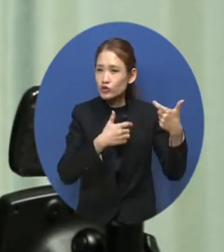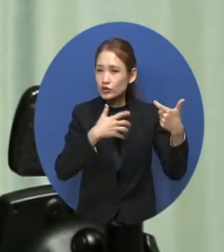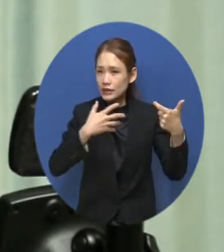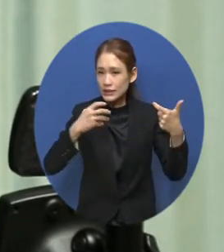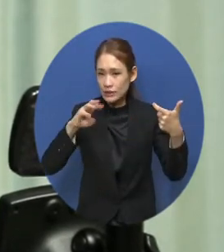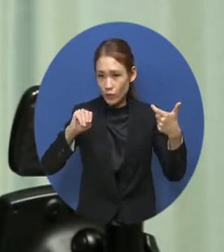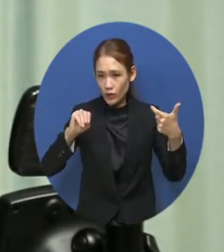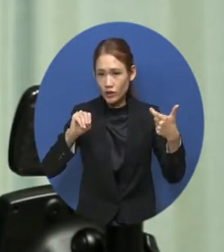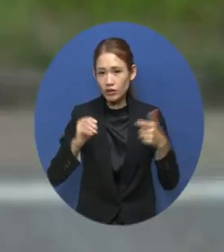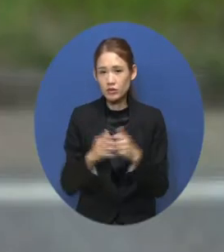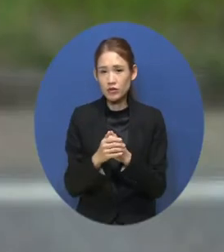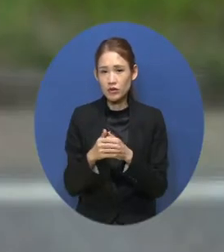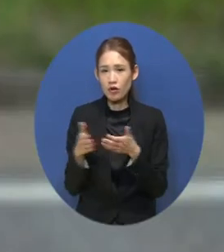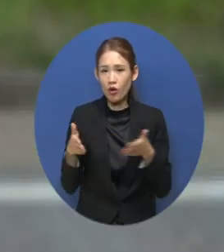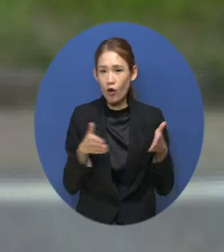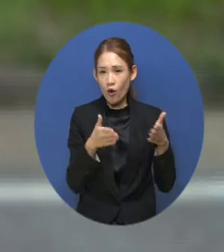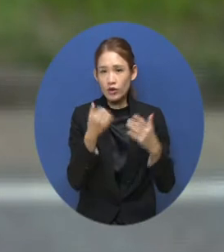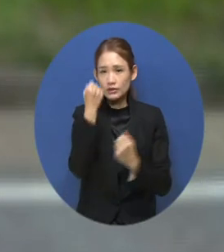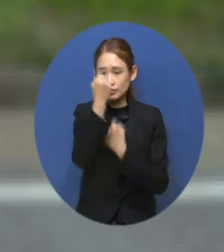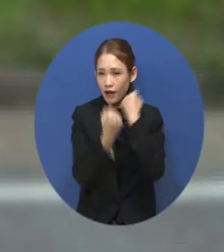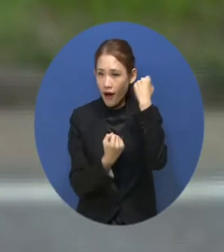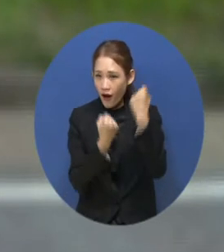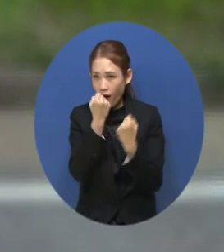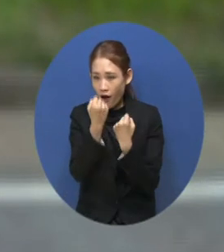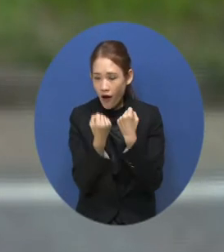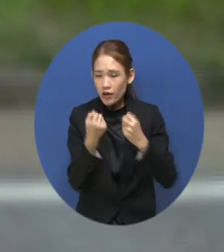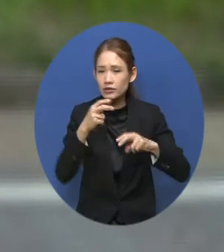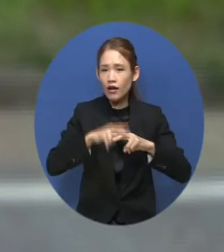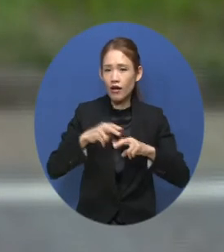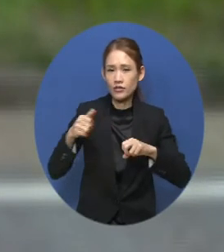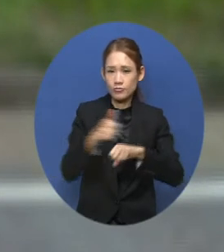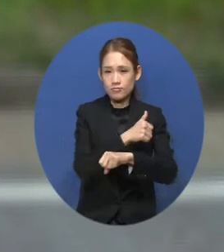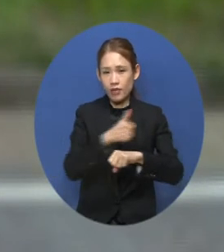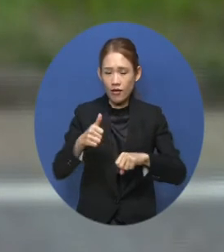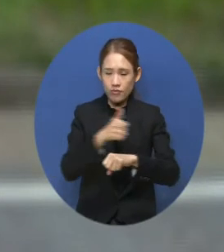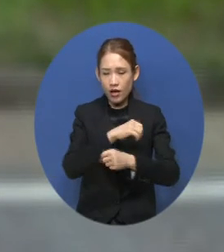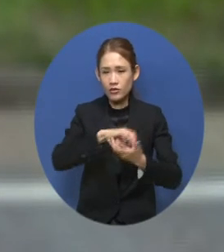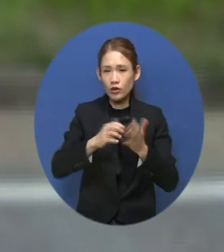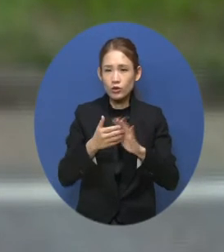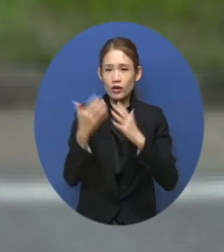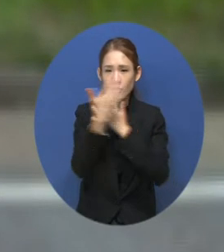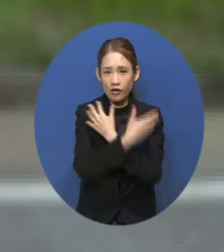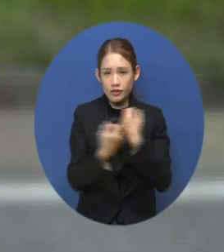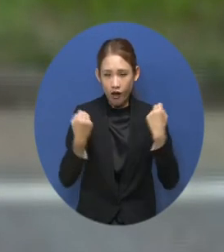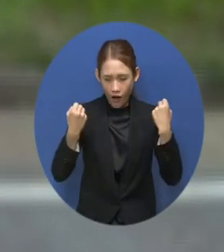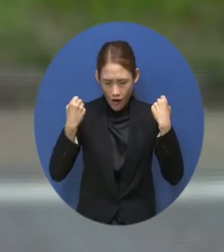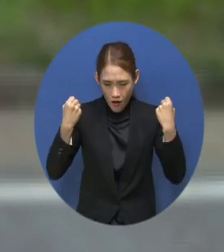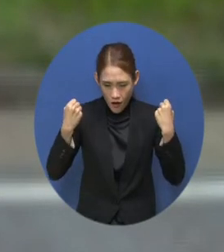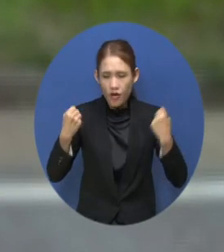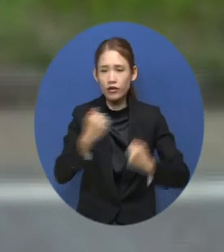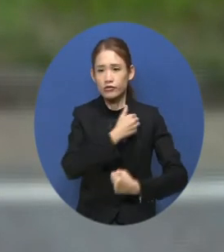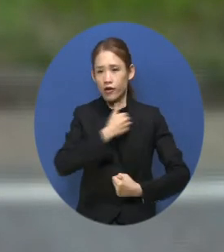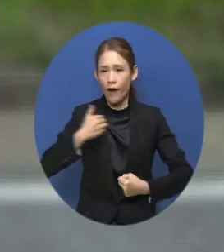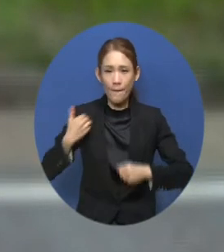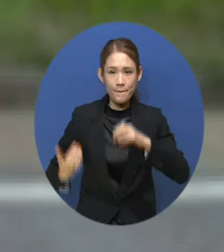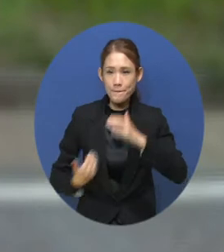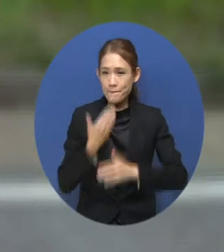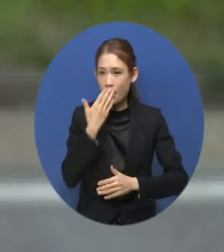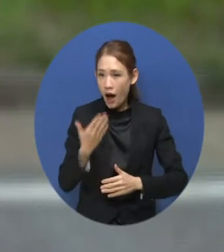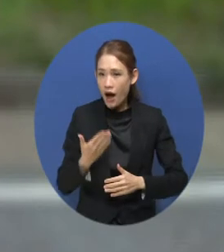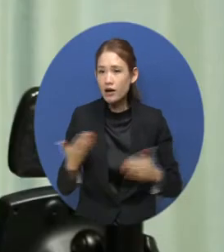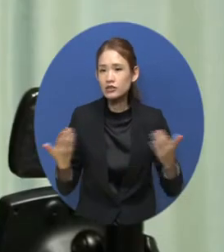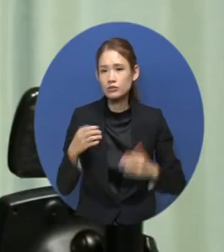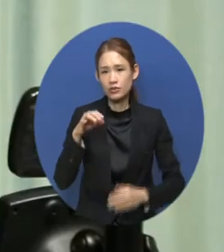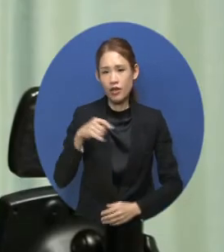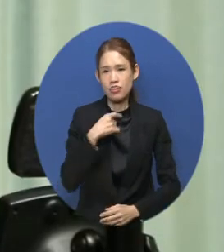왕복 60km를 자전거 타고 다닐 정도로 제 체력을 많이 키웠던 것 같아요. 그런데 제가 근무했던